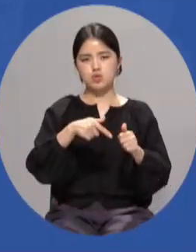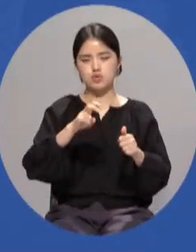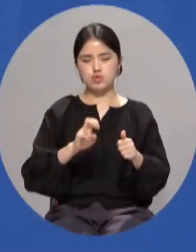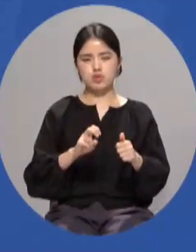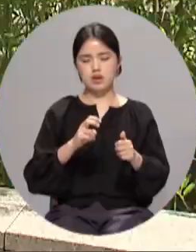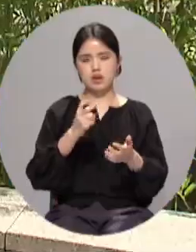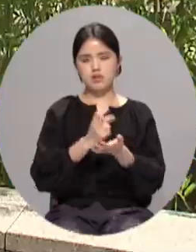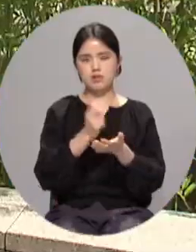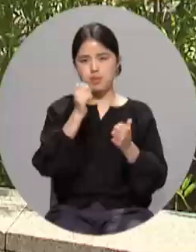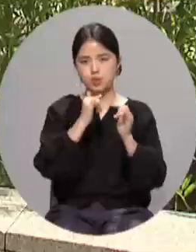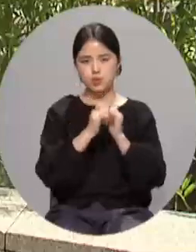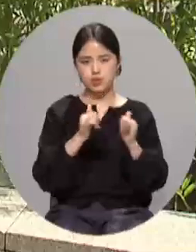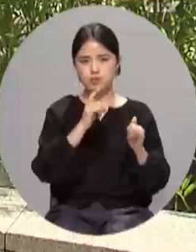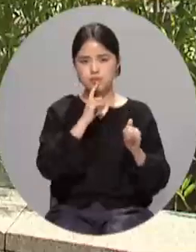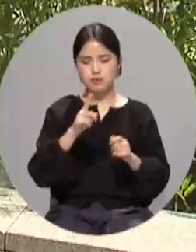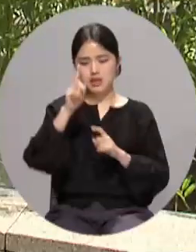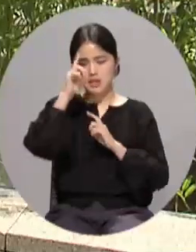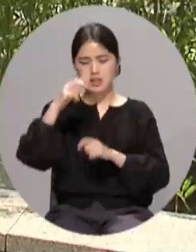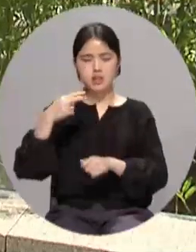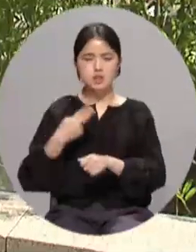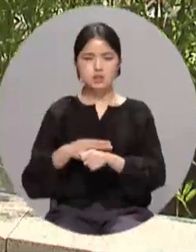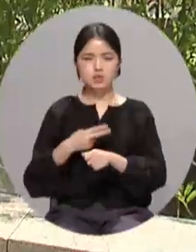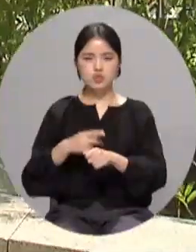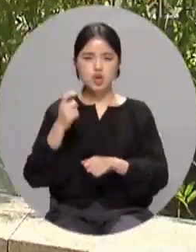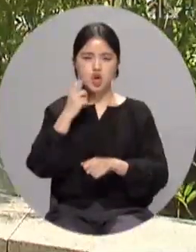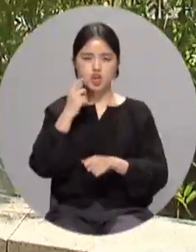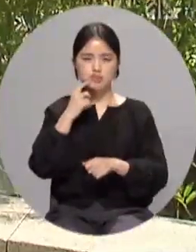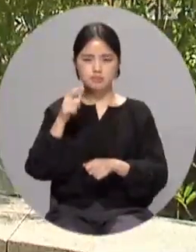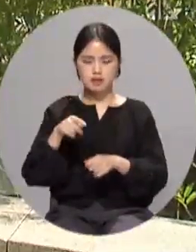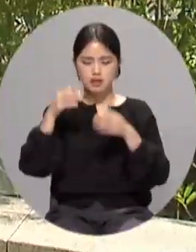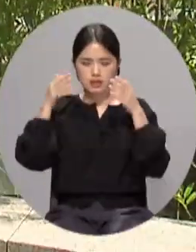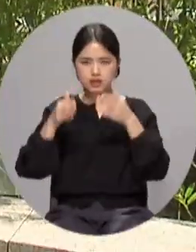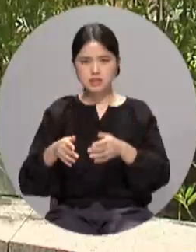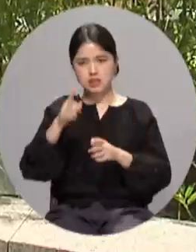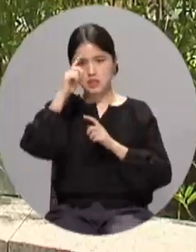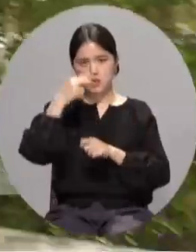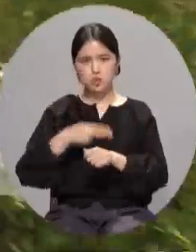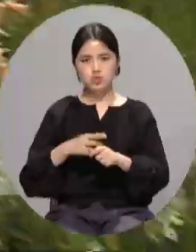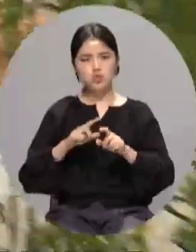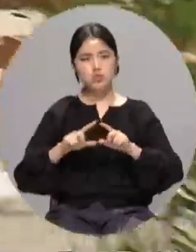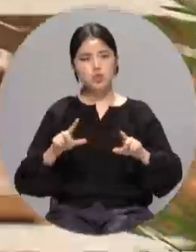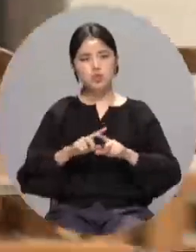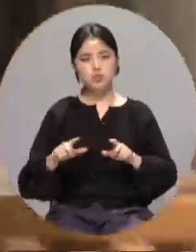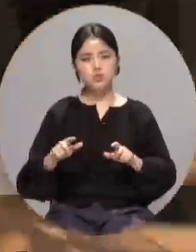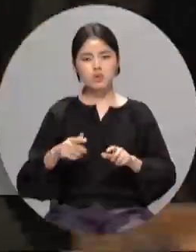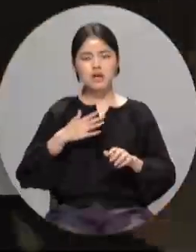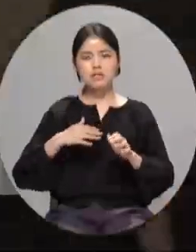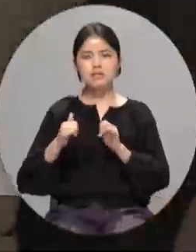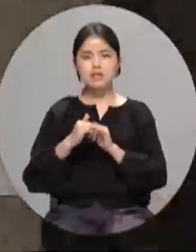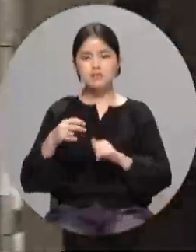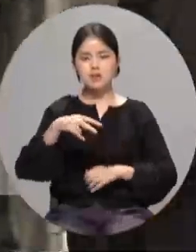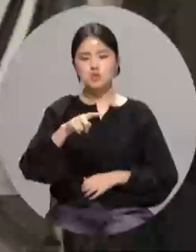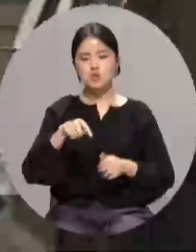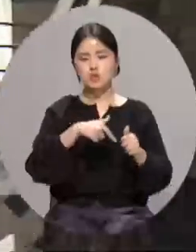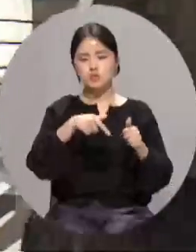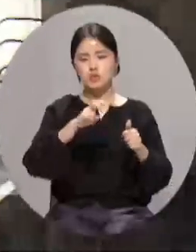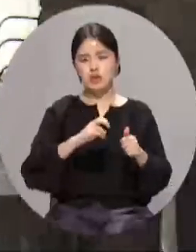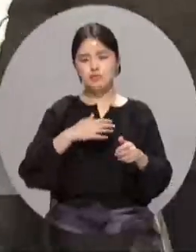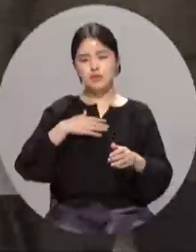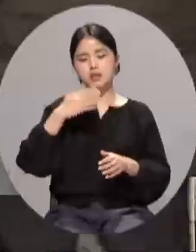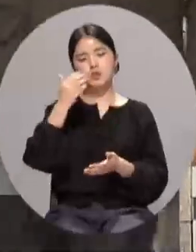측 신문은 이 교수의 거짓말에 집중됐습니다. 이 교수가 평소 주변인들에게 서교육감이 총장